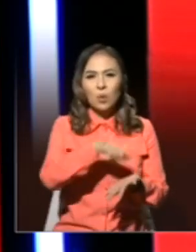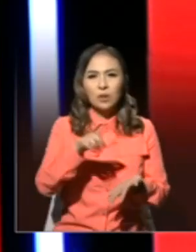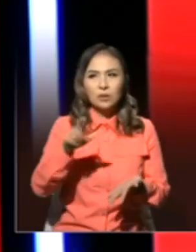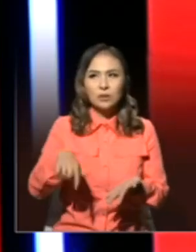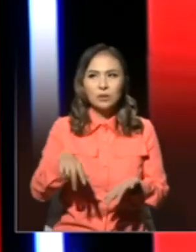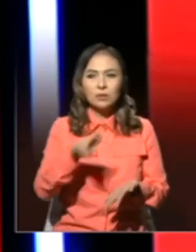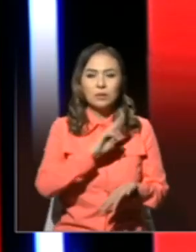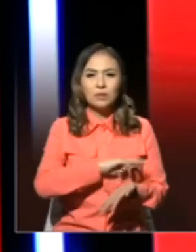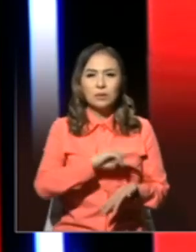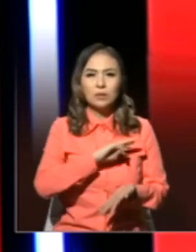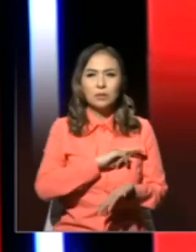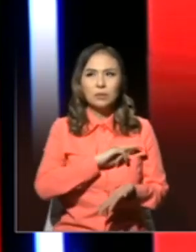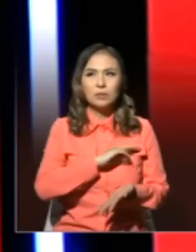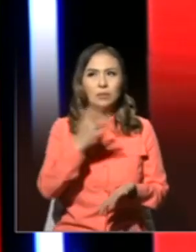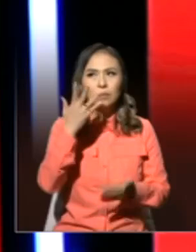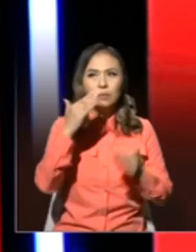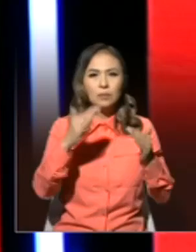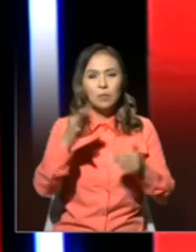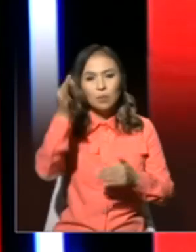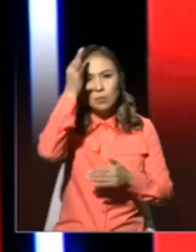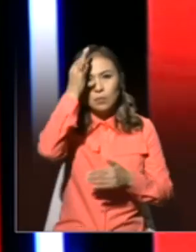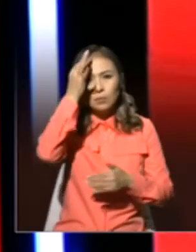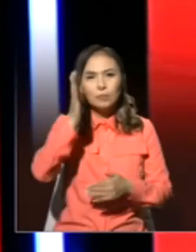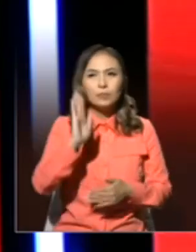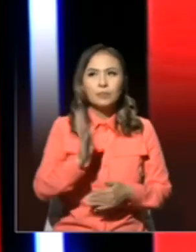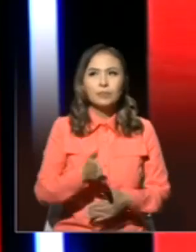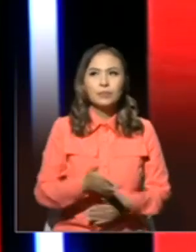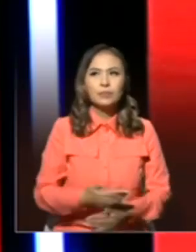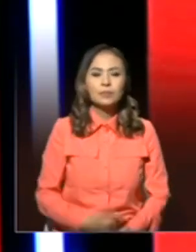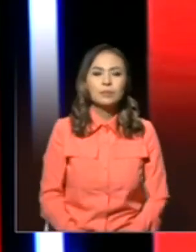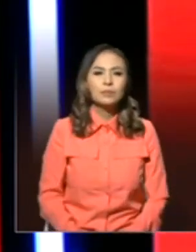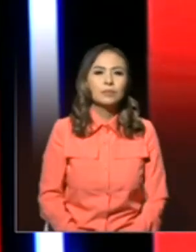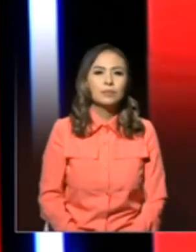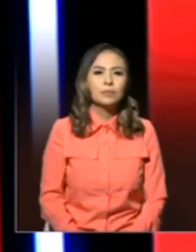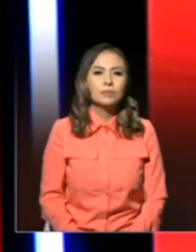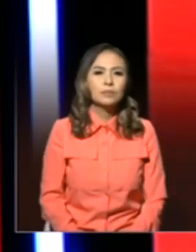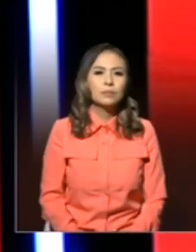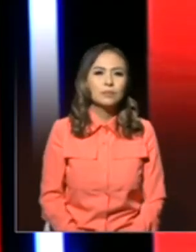органдардың жауапкершілігінің төмендігінде ескересіздер деген ойдамыз. Эфир тізгінін